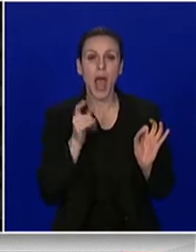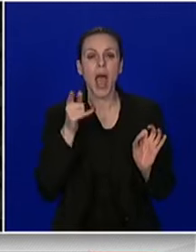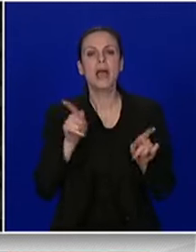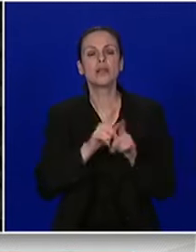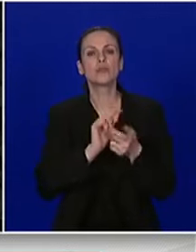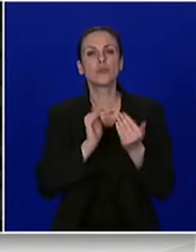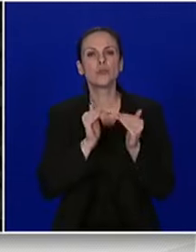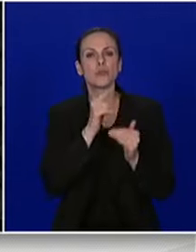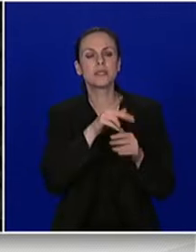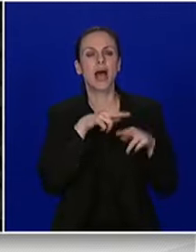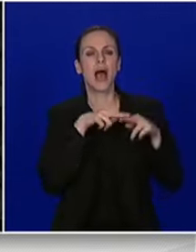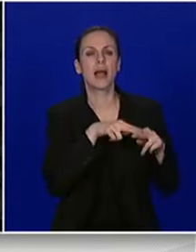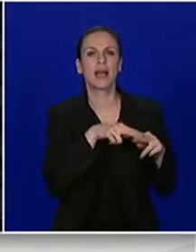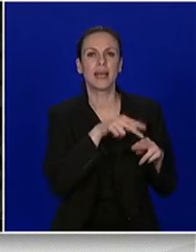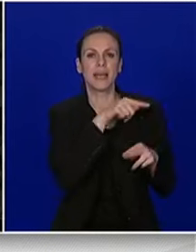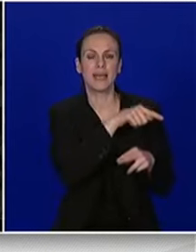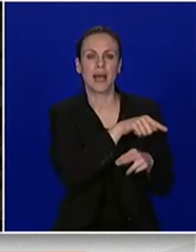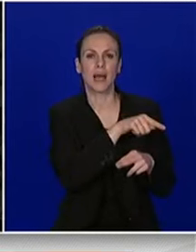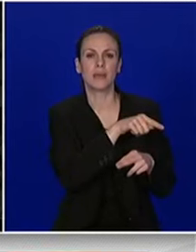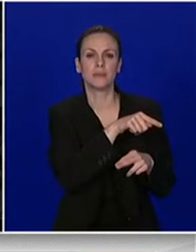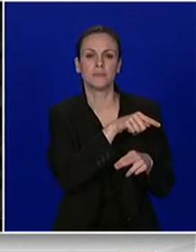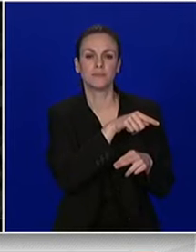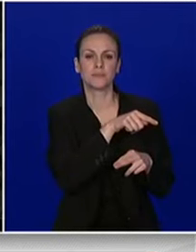sa klinikom i sa